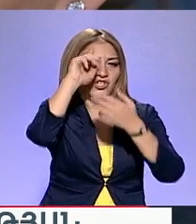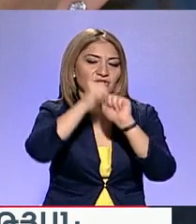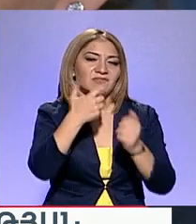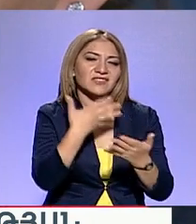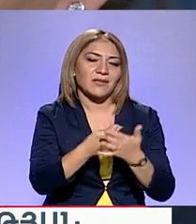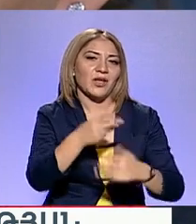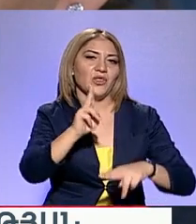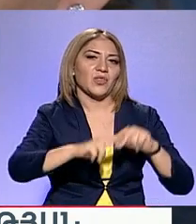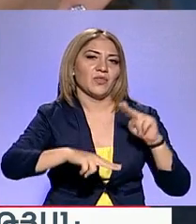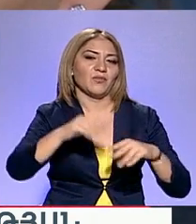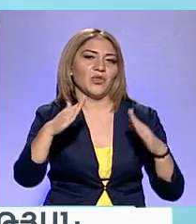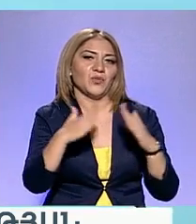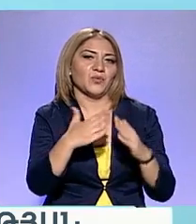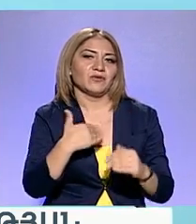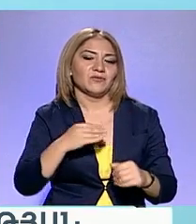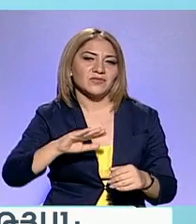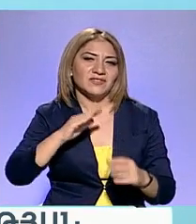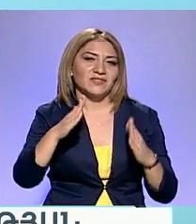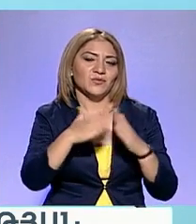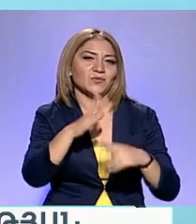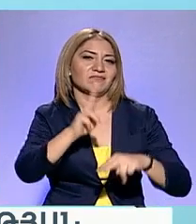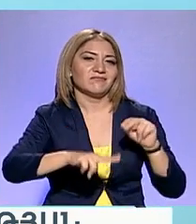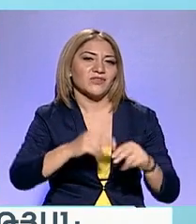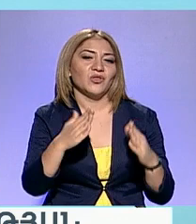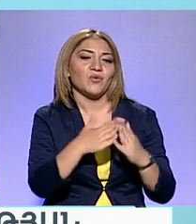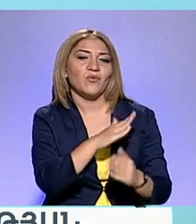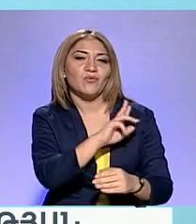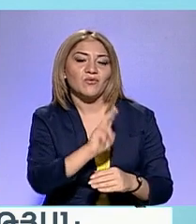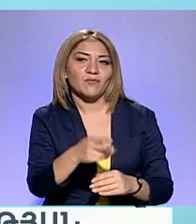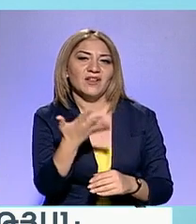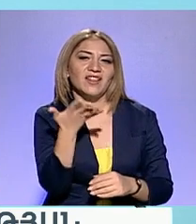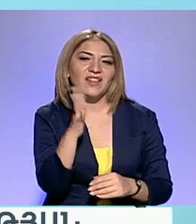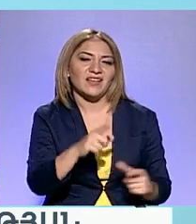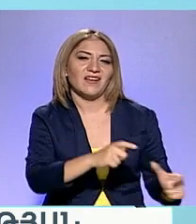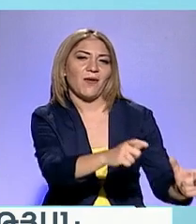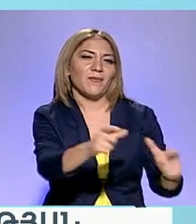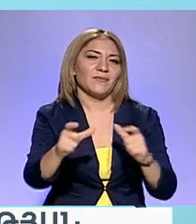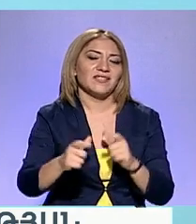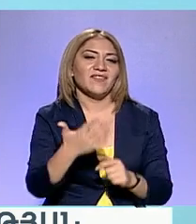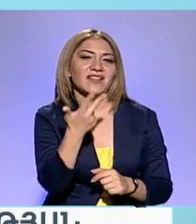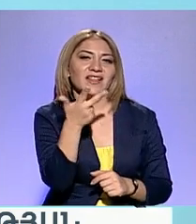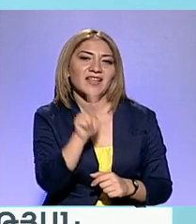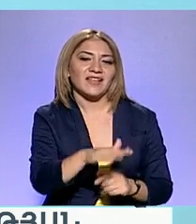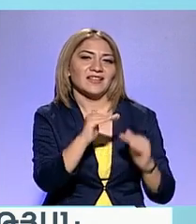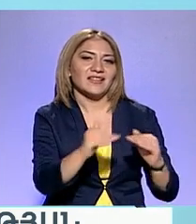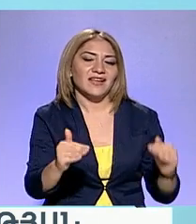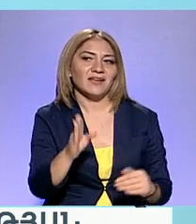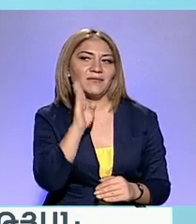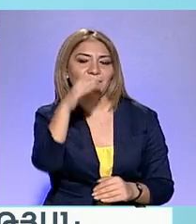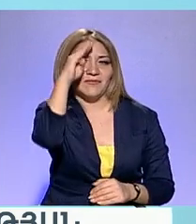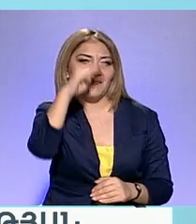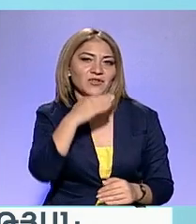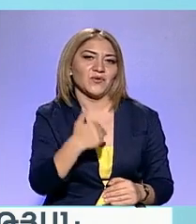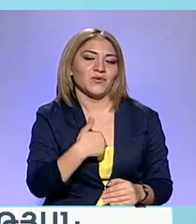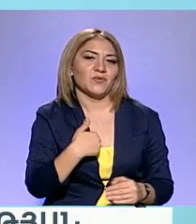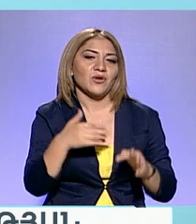տունը կառուցել։ Միշտ ասում էր, տուն եմ գալու և սեղանին լինելու է 5 ապսե, այսինքն 3 երեխա, մայրը, հայրը։ Տիկին Համեստը